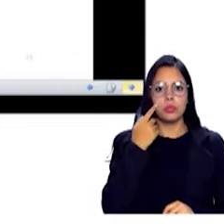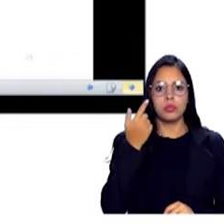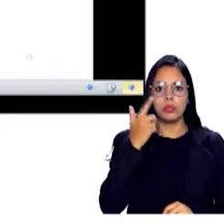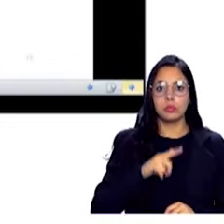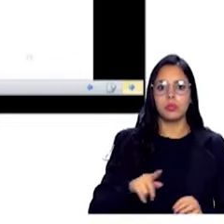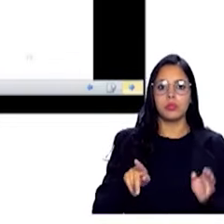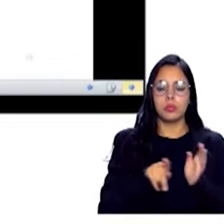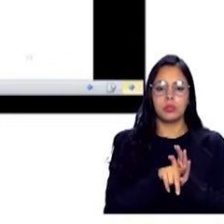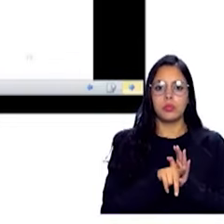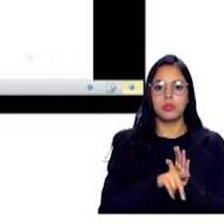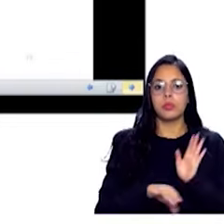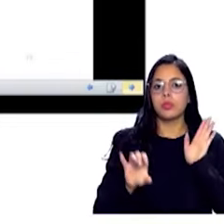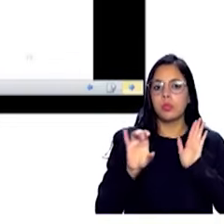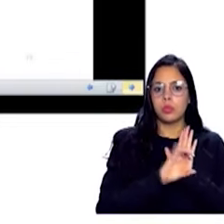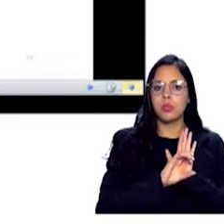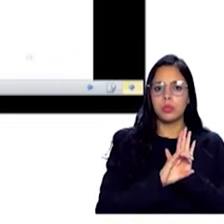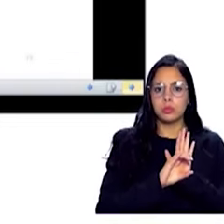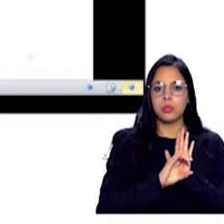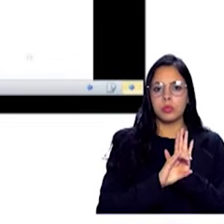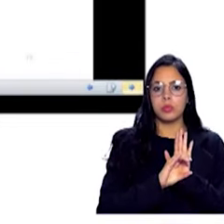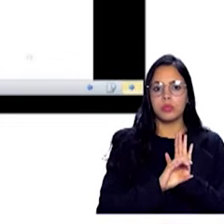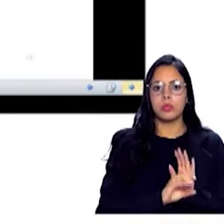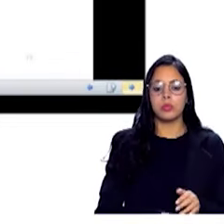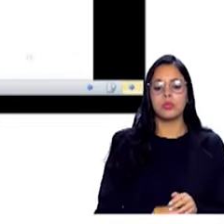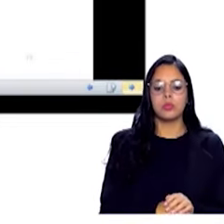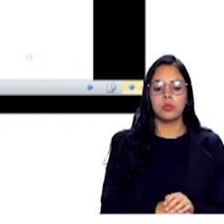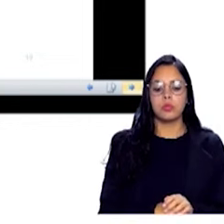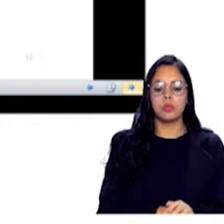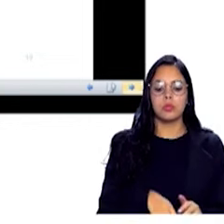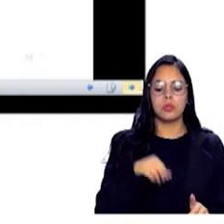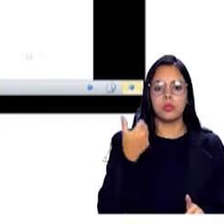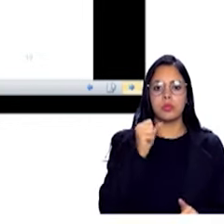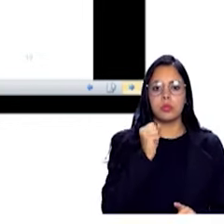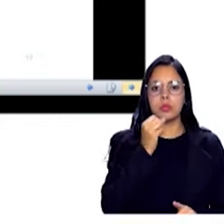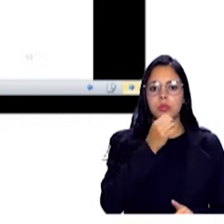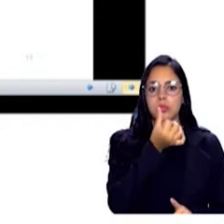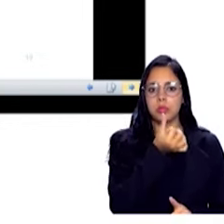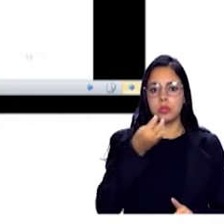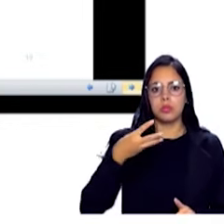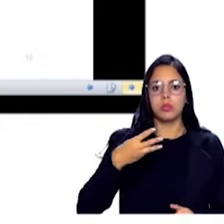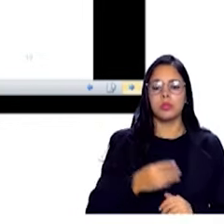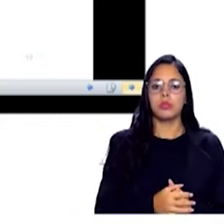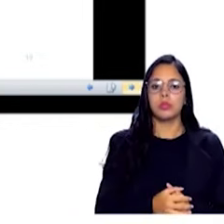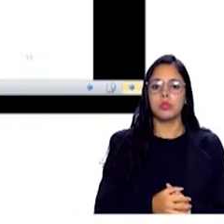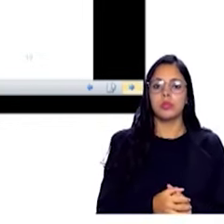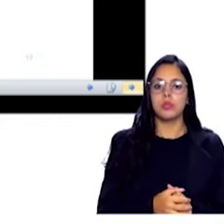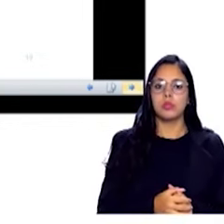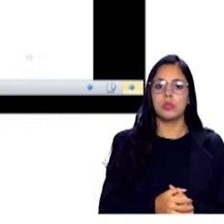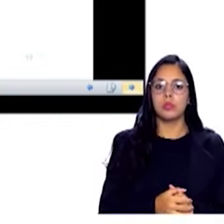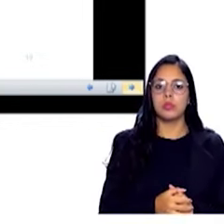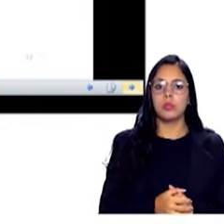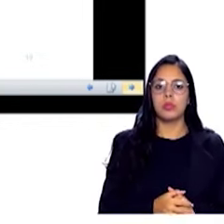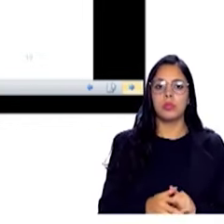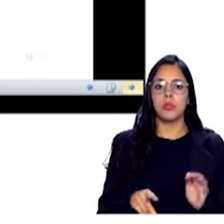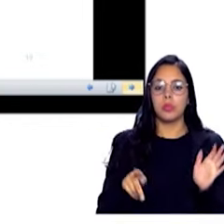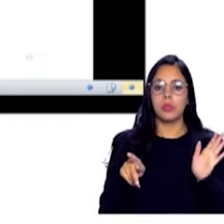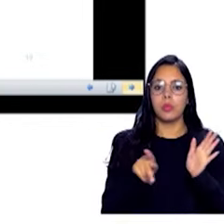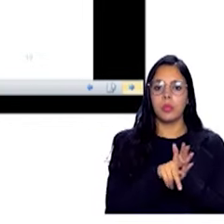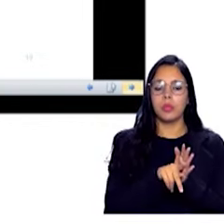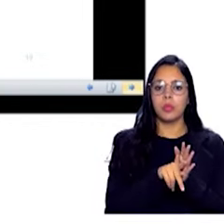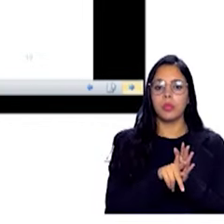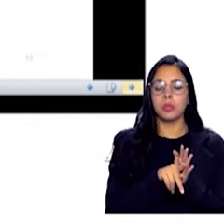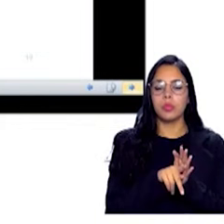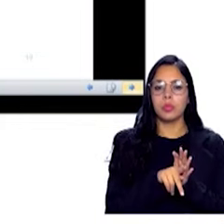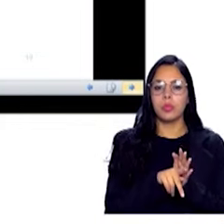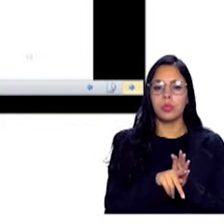Bis del codice DI procedura civile prevede LA possibilità che Nel Corso del giudizio di merito Venga chiesto alla corte